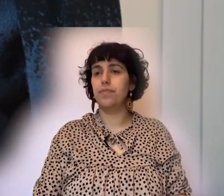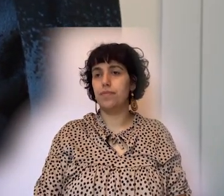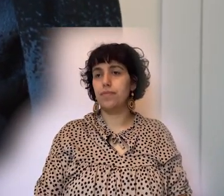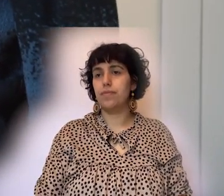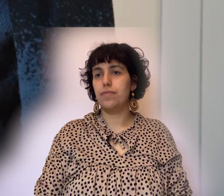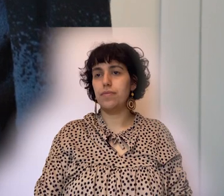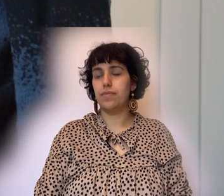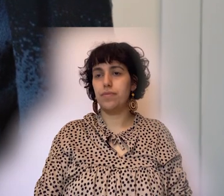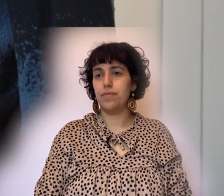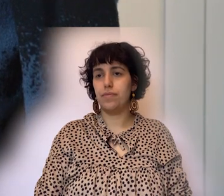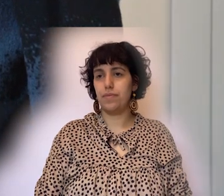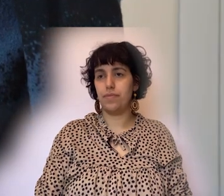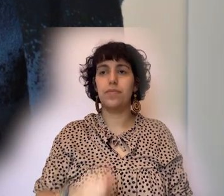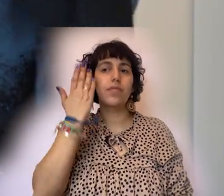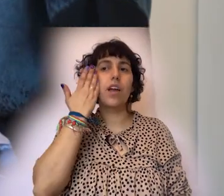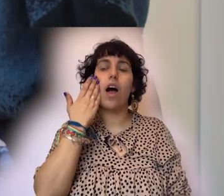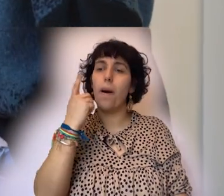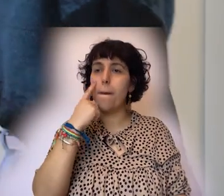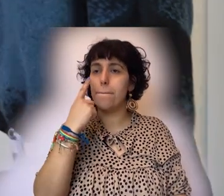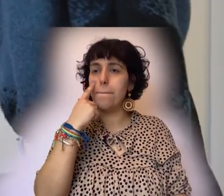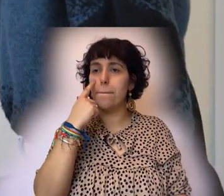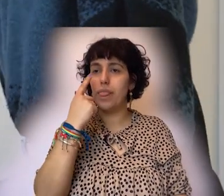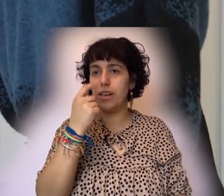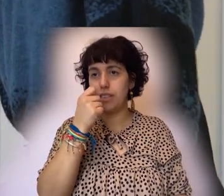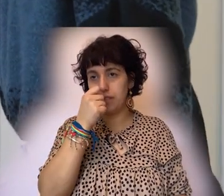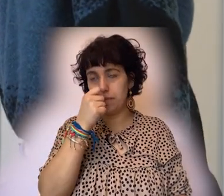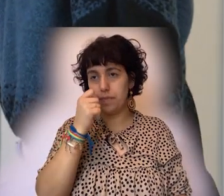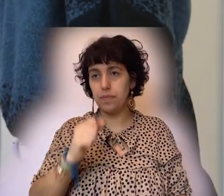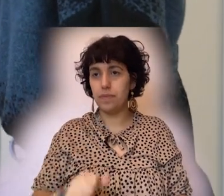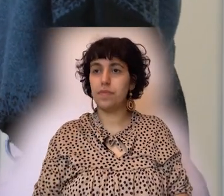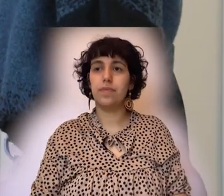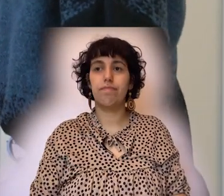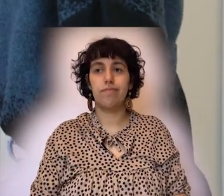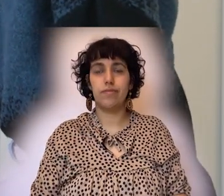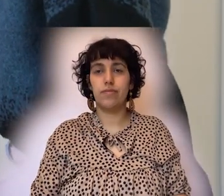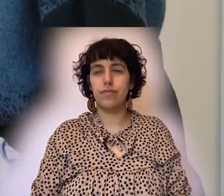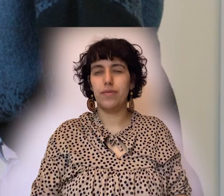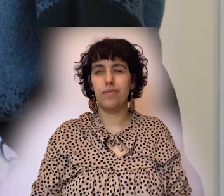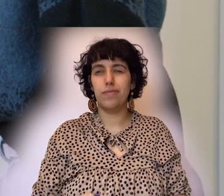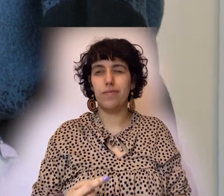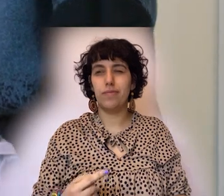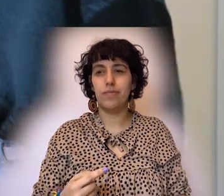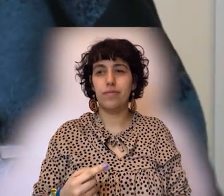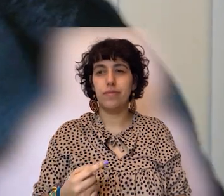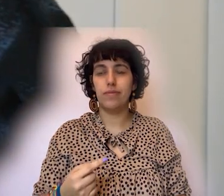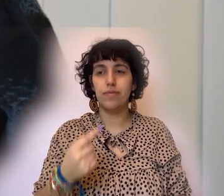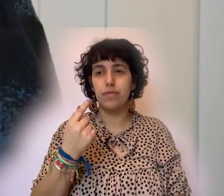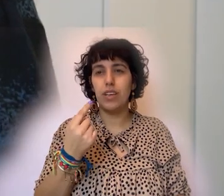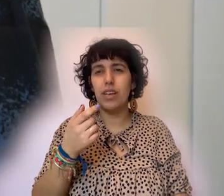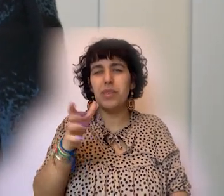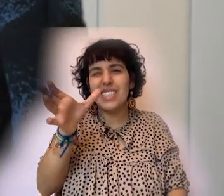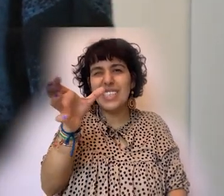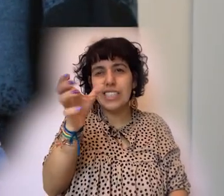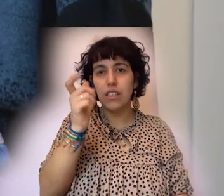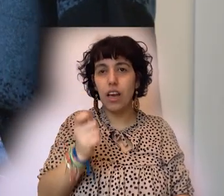çağını O geçen gerçekten çıkar mısın bakın bitiyorum Ama yok olmuyor çay gerçekten sıkmaya devam et